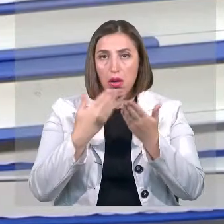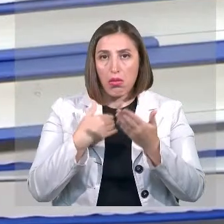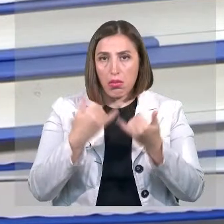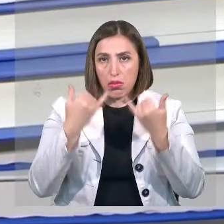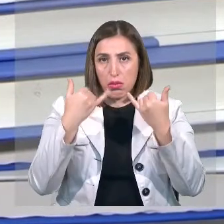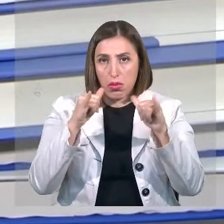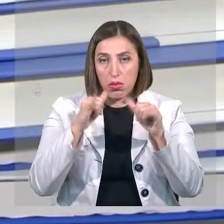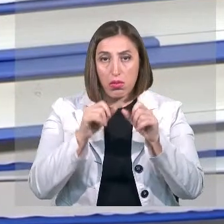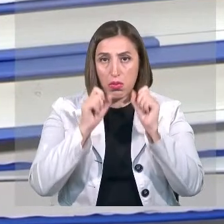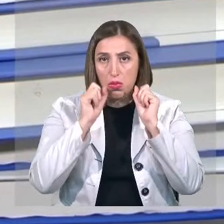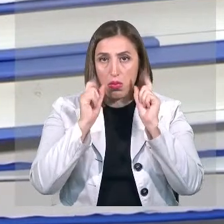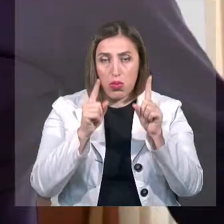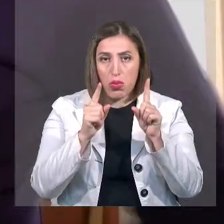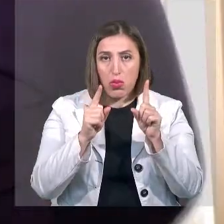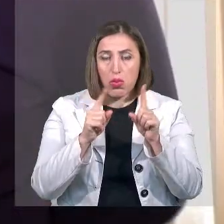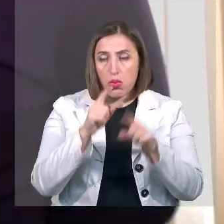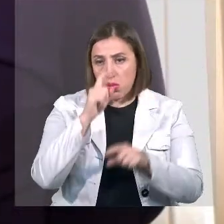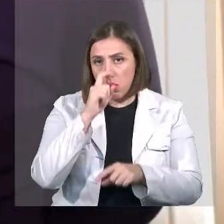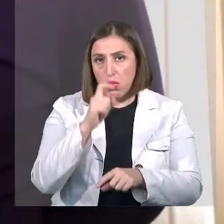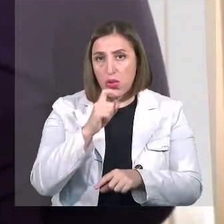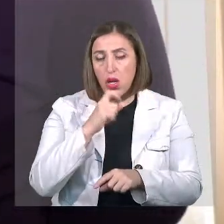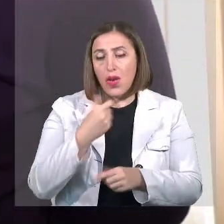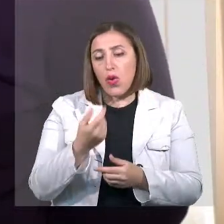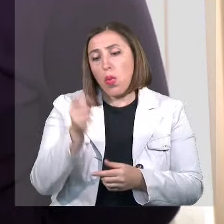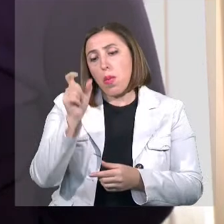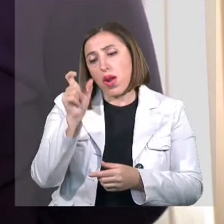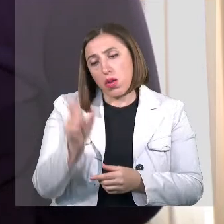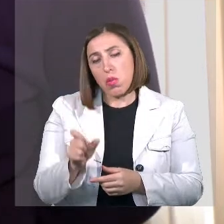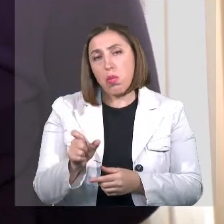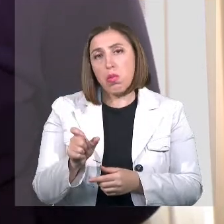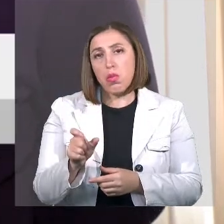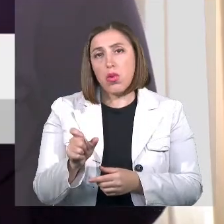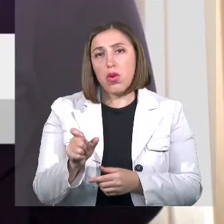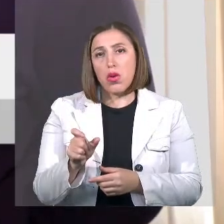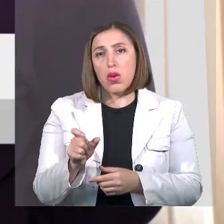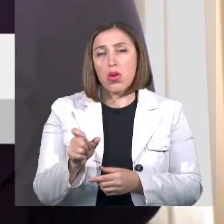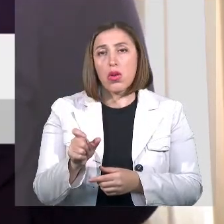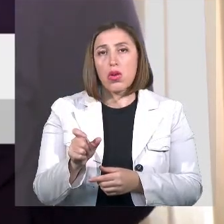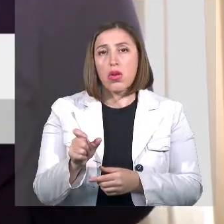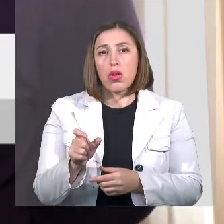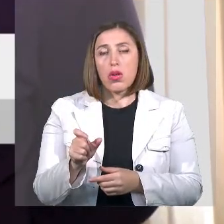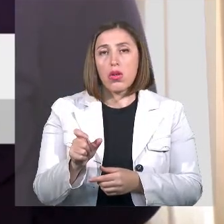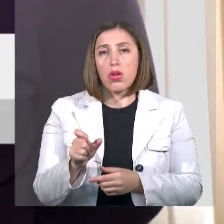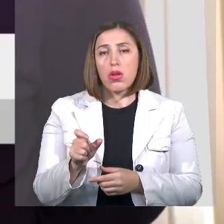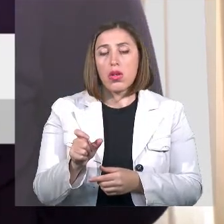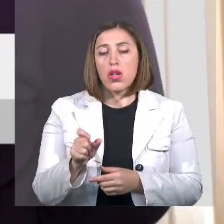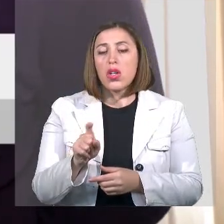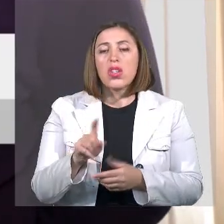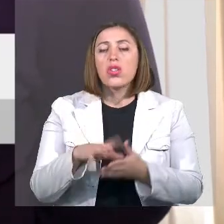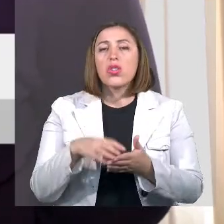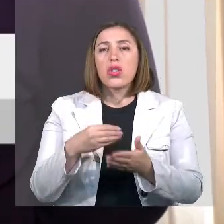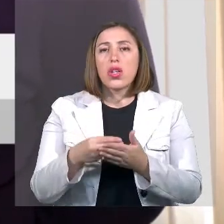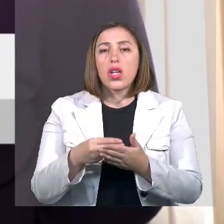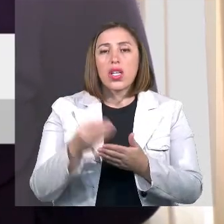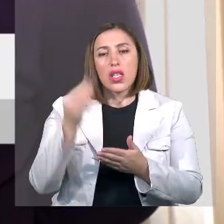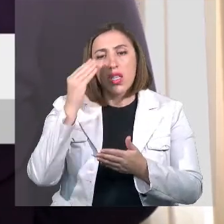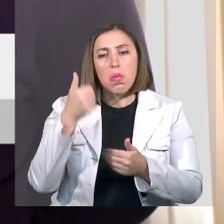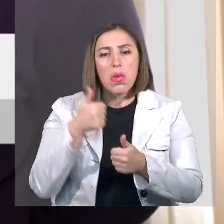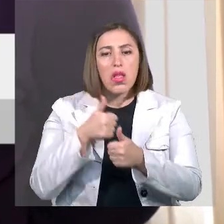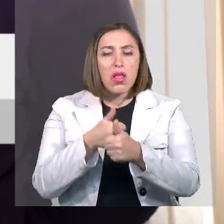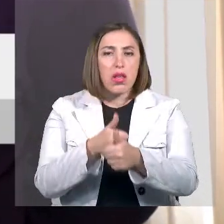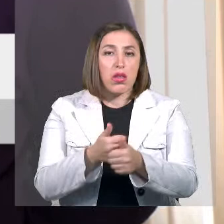շատ հարցեր անհասկանալի է։ Պես քաղաքացի, որպես մարդ մի բան գիտեմ, որ սա ուղղակի հետապատման ձև է, սա մի տարբերակ